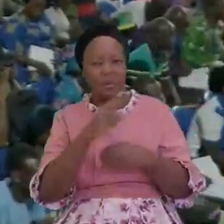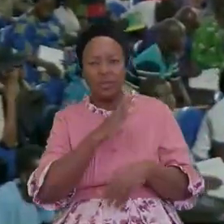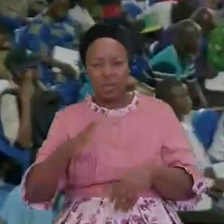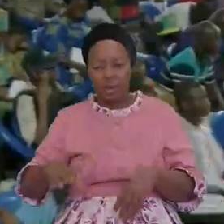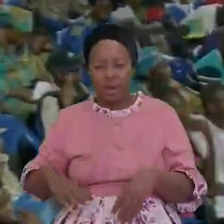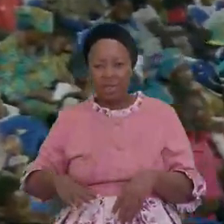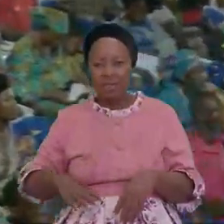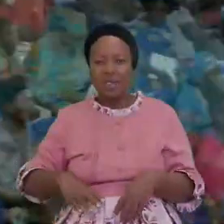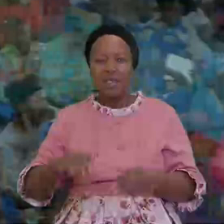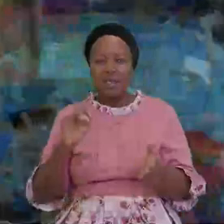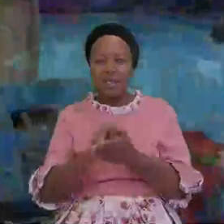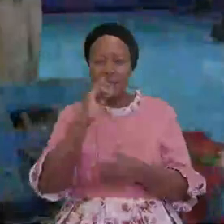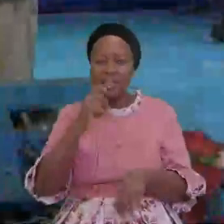autres.